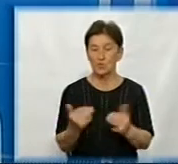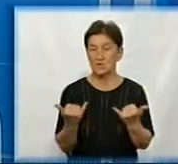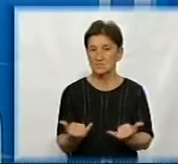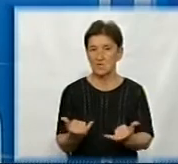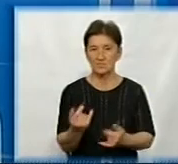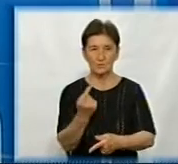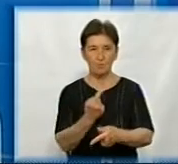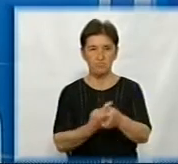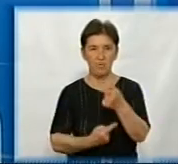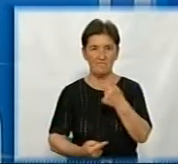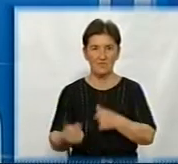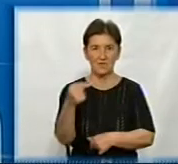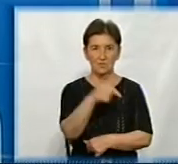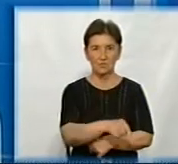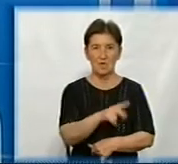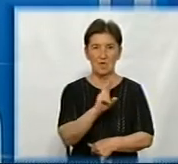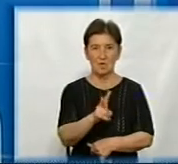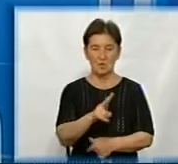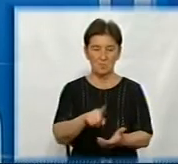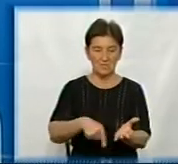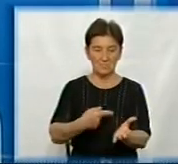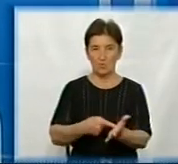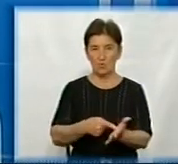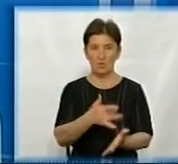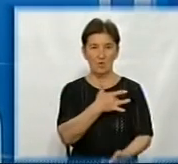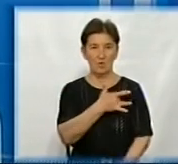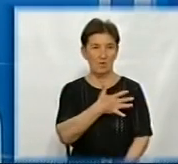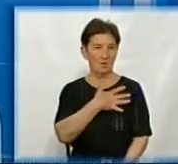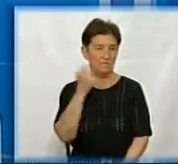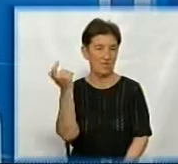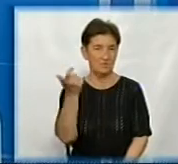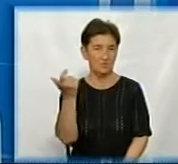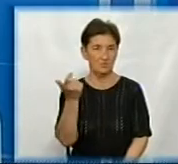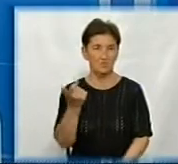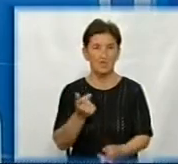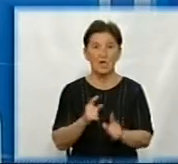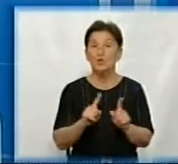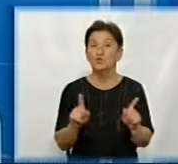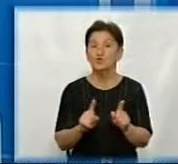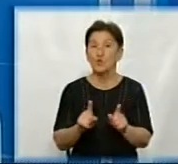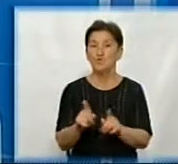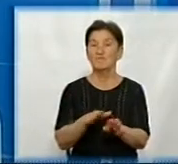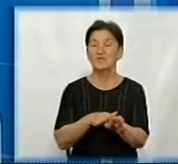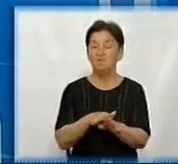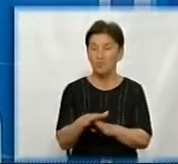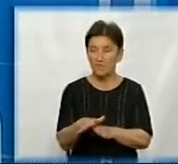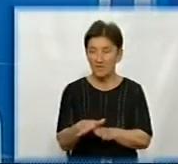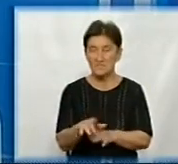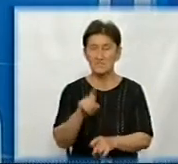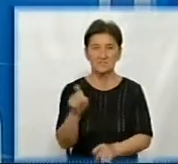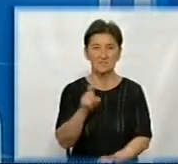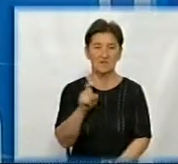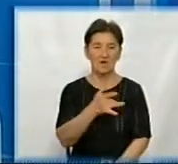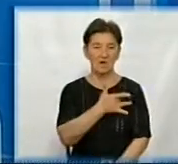повернулися до міської власності. Що відбувається з міською власністю? Що відбувається з власністю